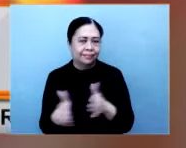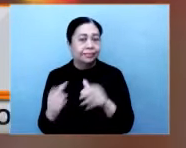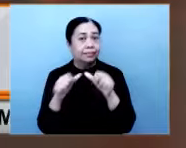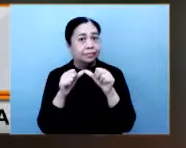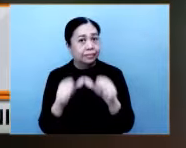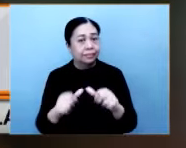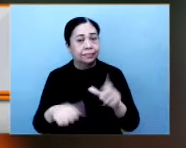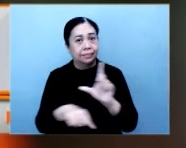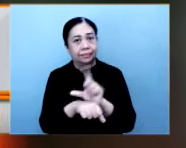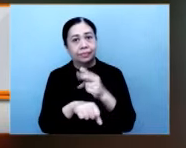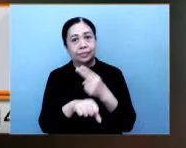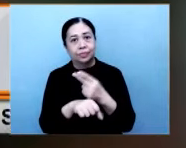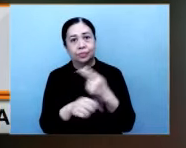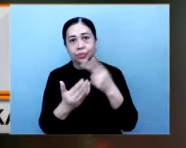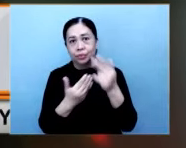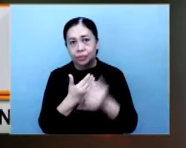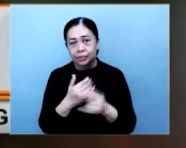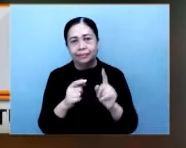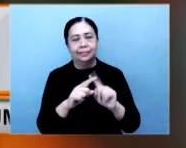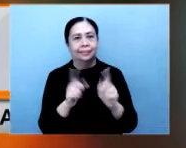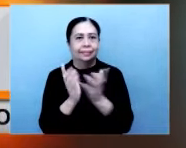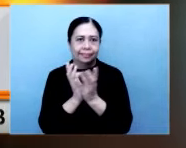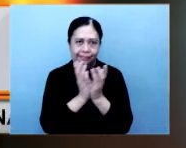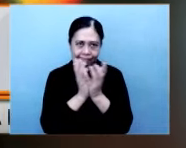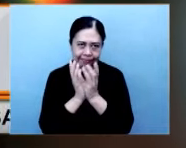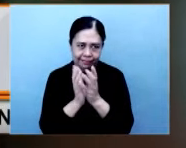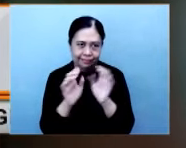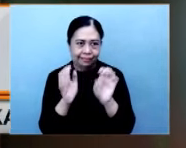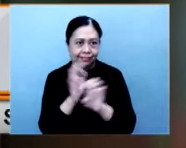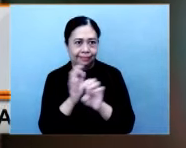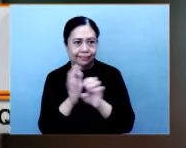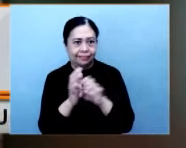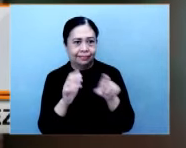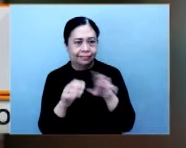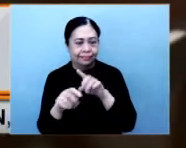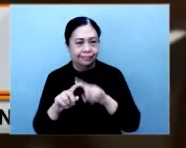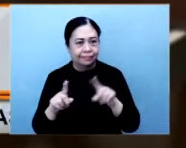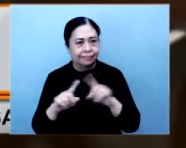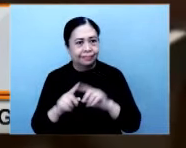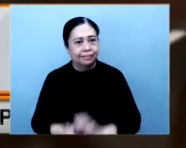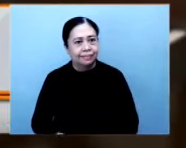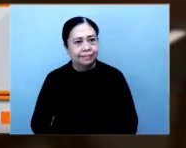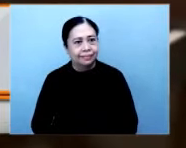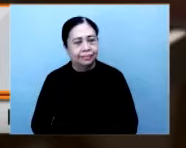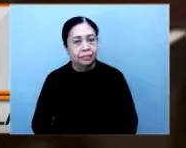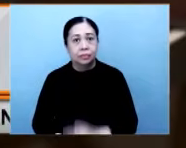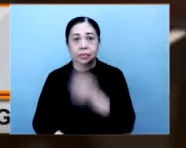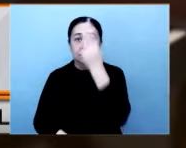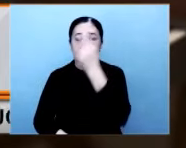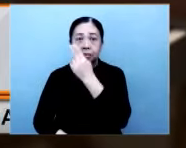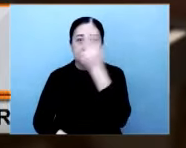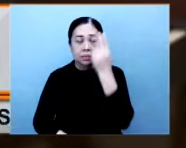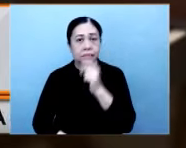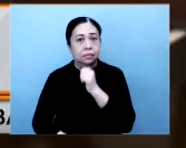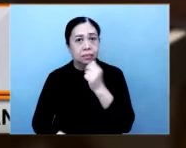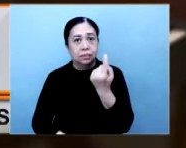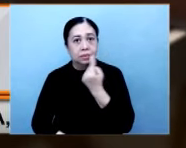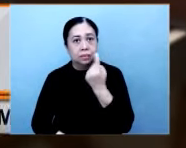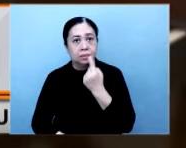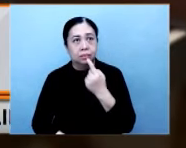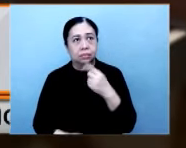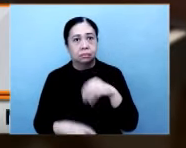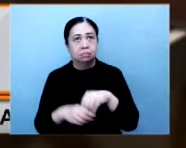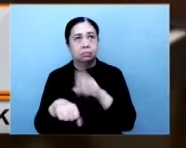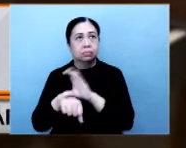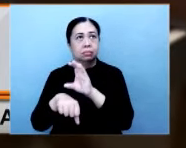livelihood programs sa iba't ibang komunidad kagaya ng mga lumad sa Bukidnon. Ang pagiging Katoliko mo is hindi lang naman talaga yung nasa loob ng simbahan